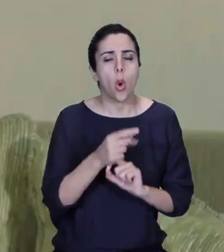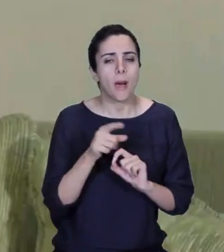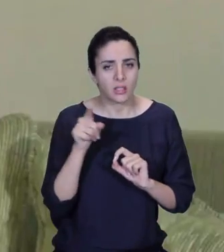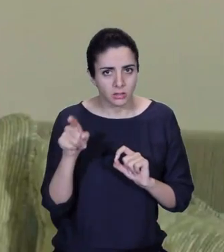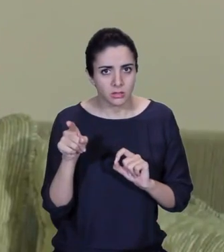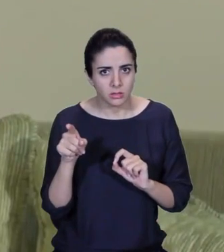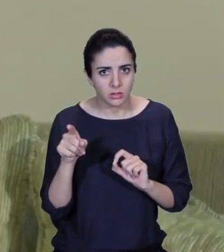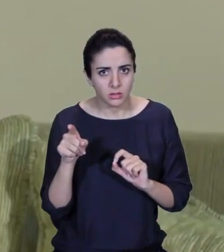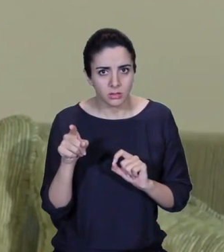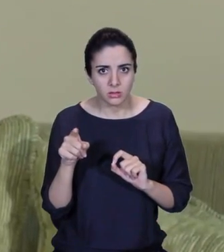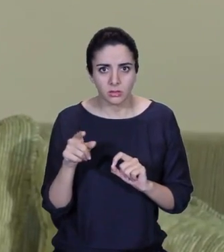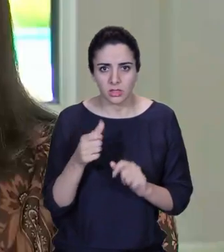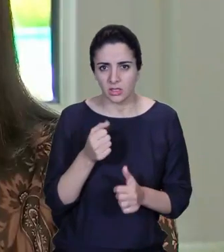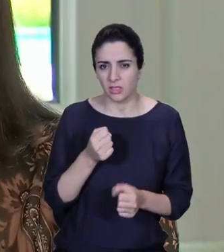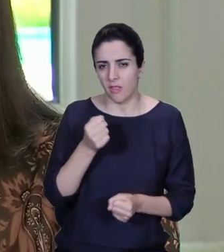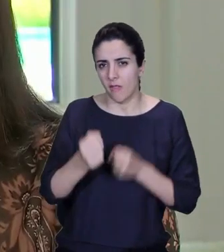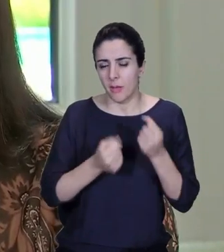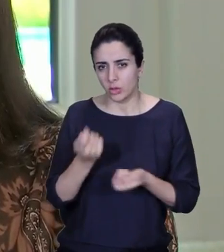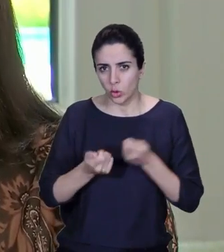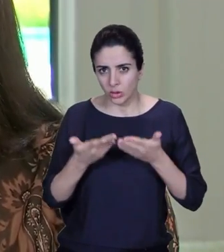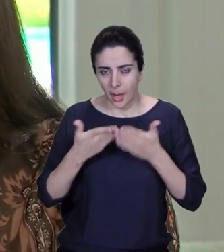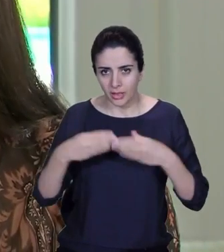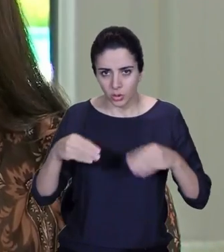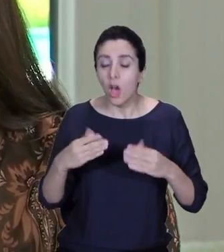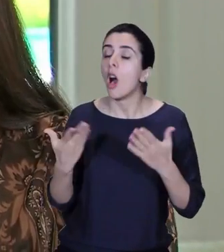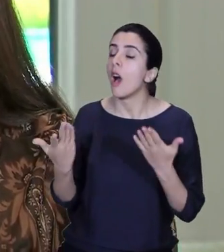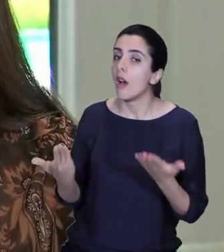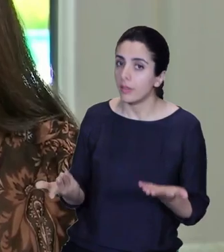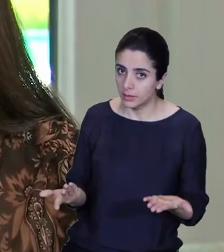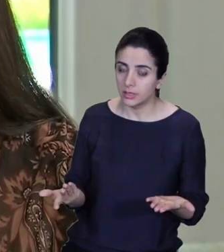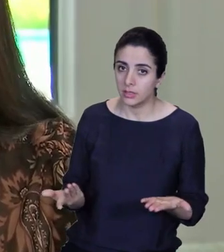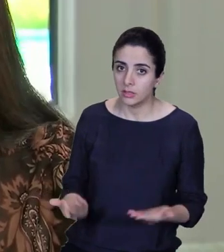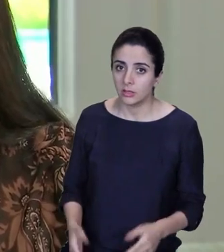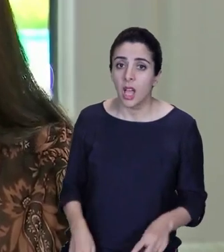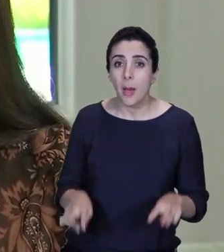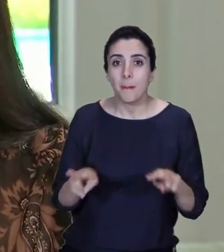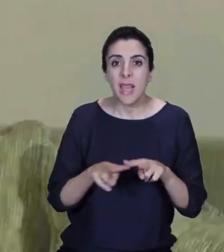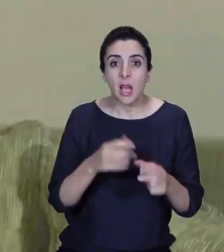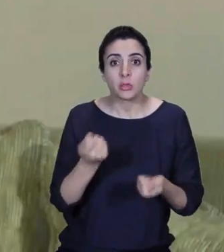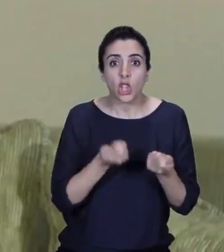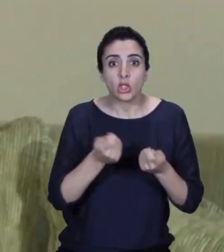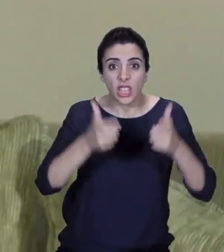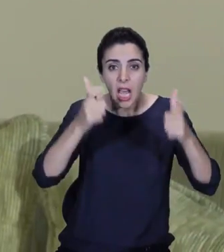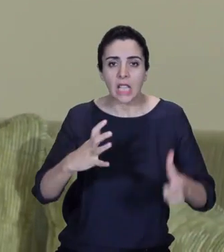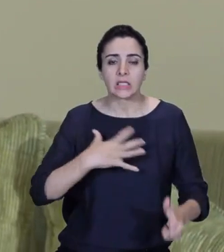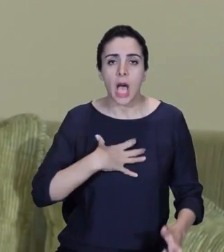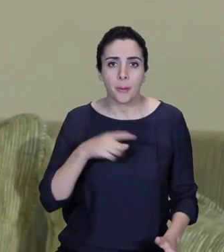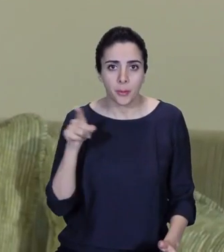Ömer. Armatör. Evet. Mehtap'ın çalıştığı holdingin